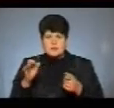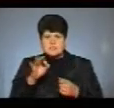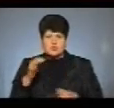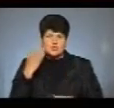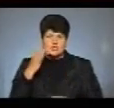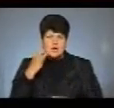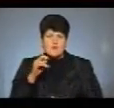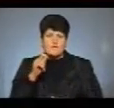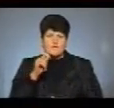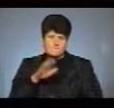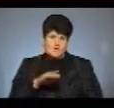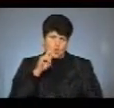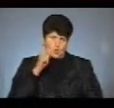Україні.